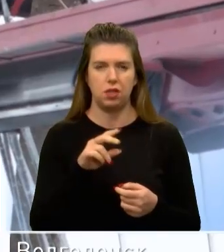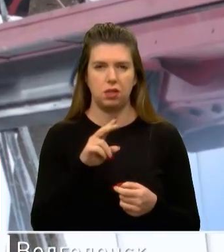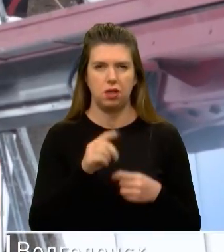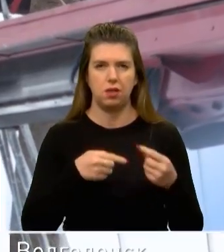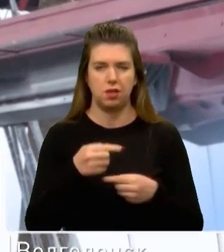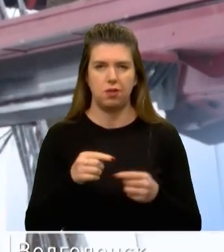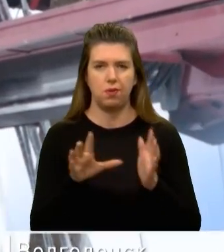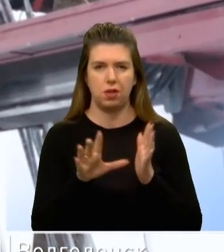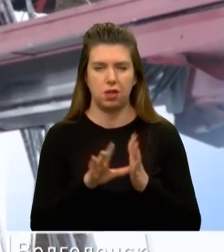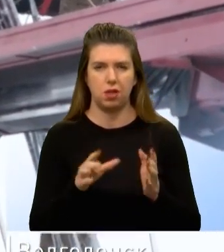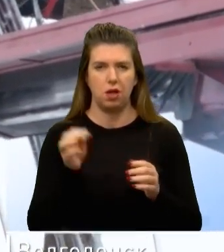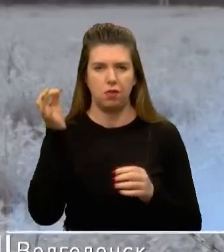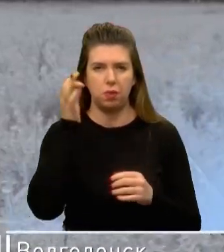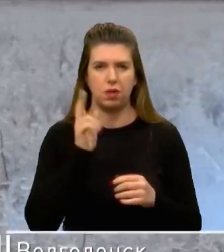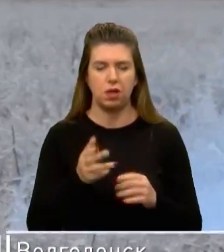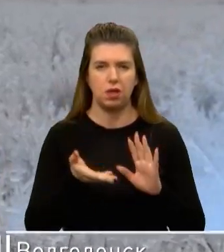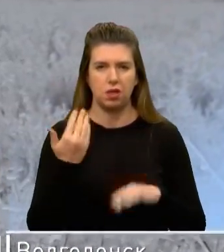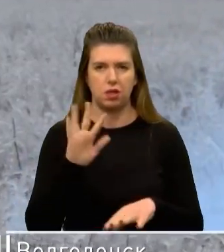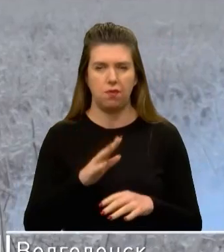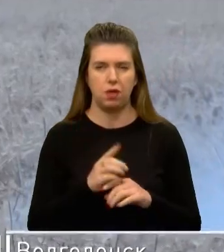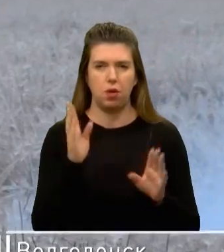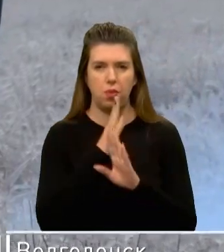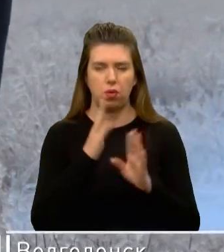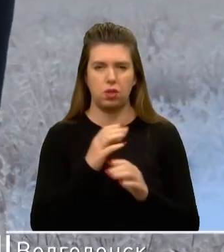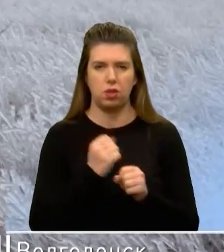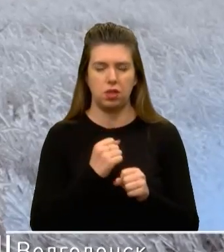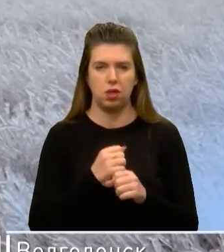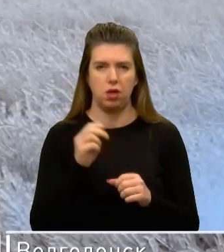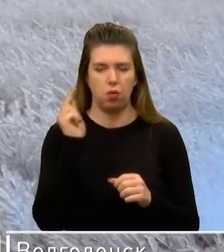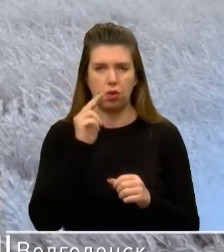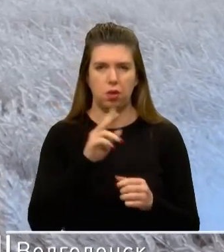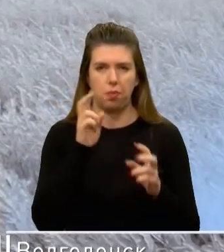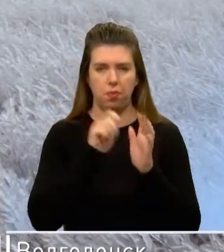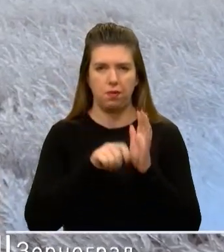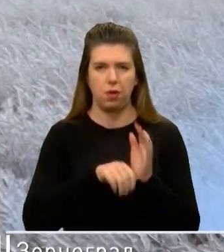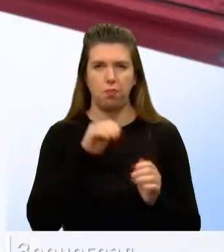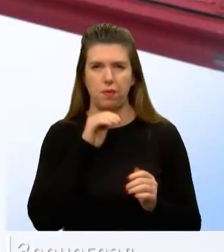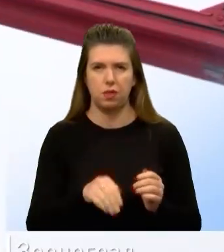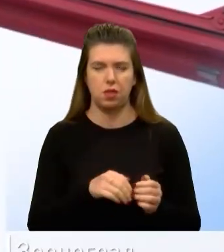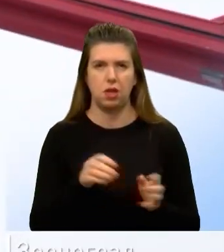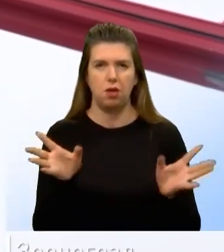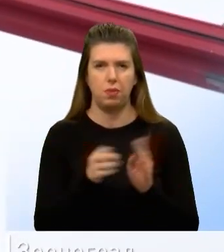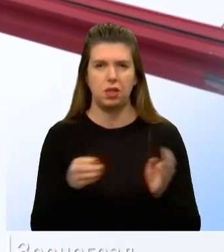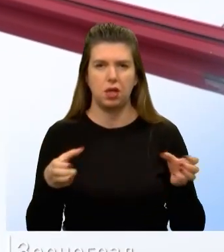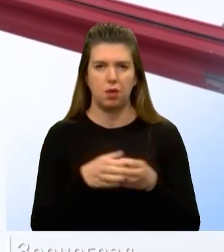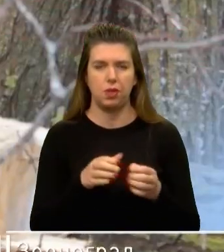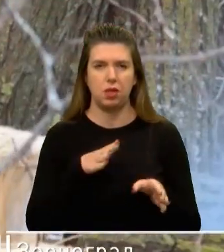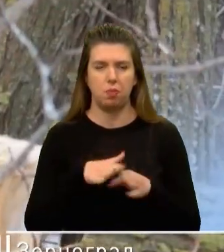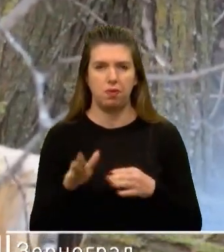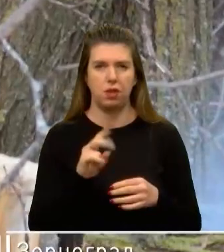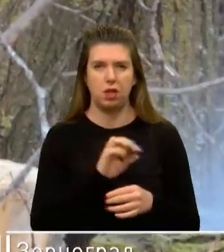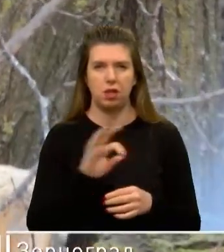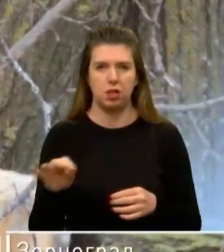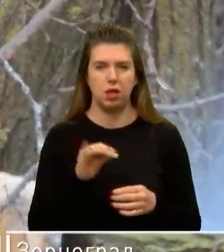династии Энергетиков вспоминает как совсем недавно непогода устроила урок на проверку профессионализма вместе с командой справились на